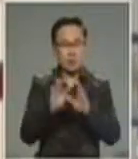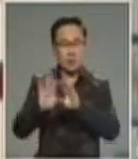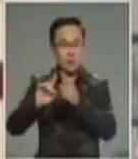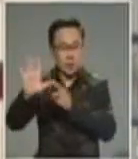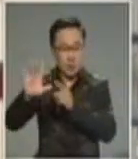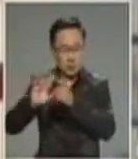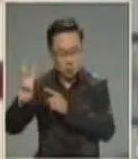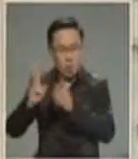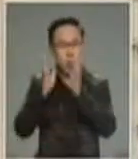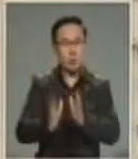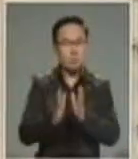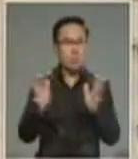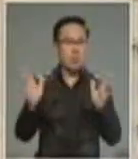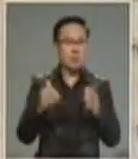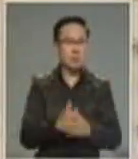5และประตู